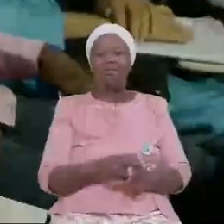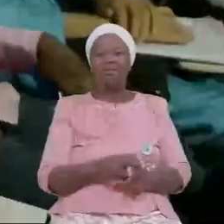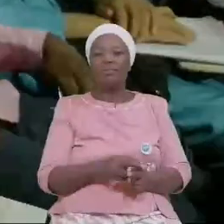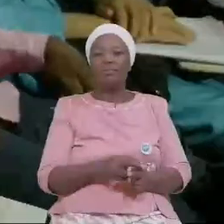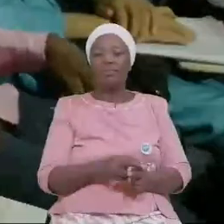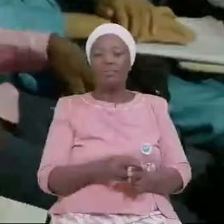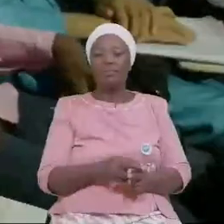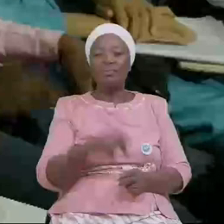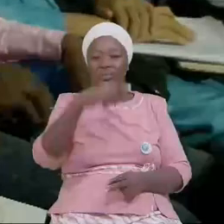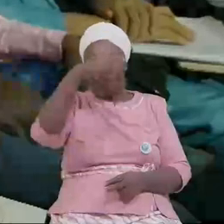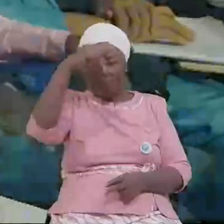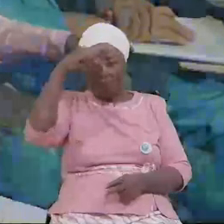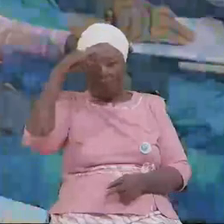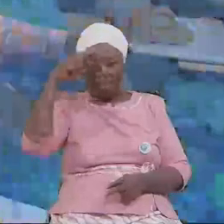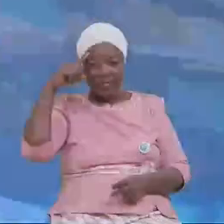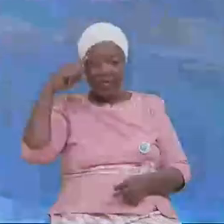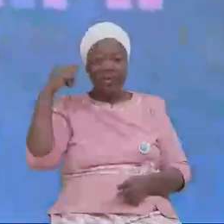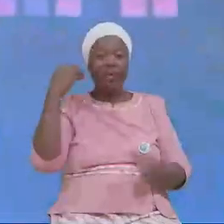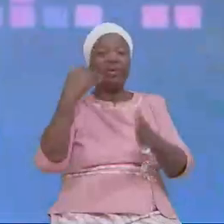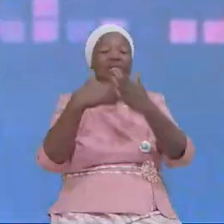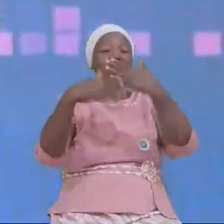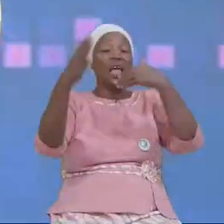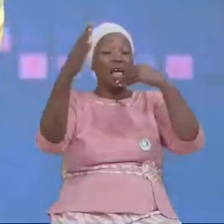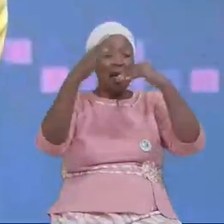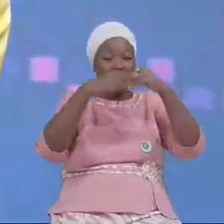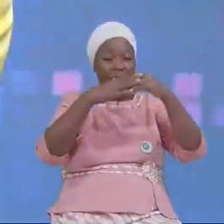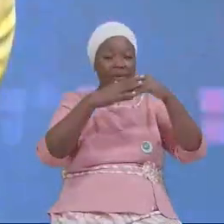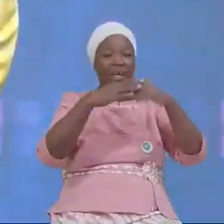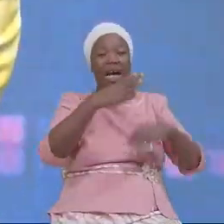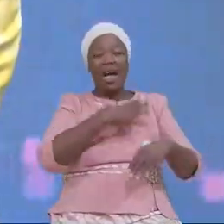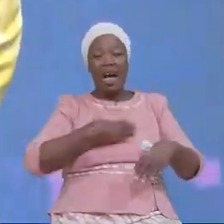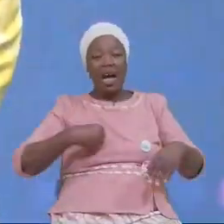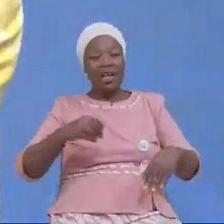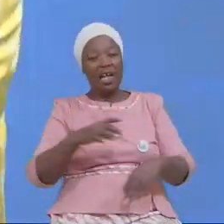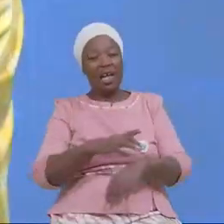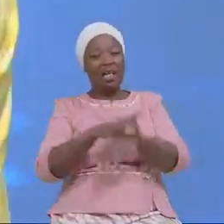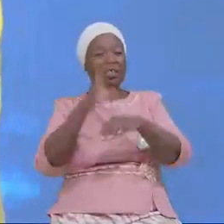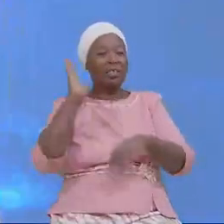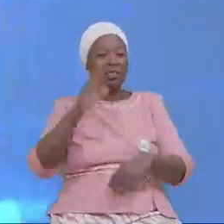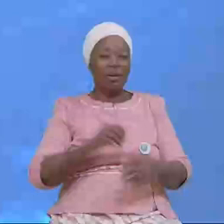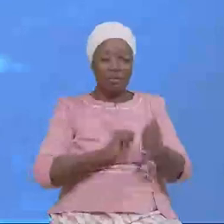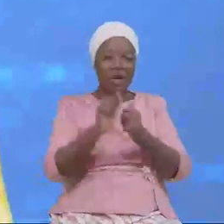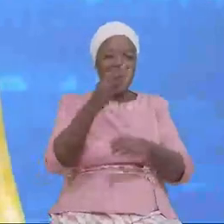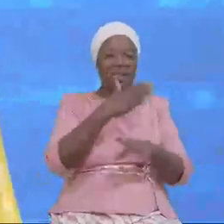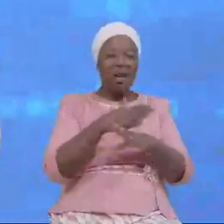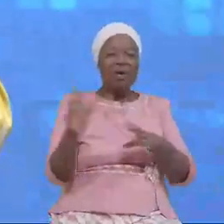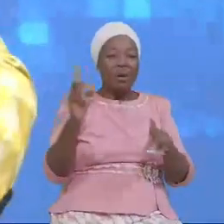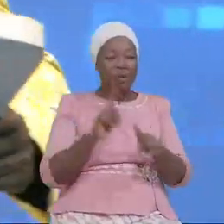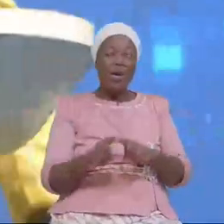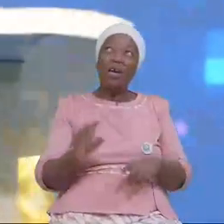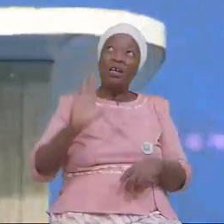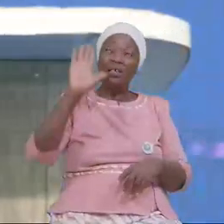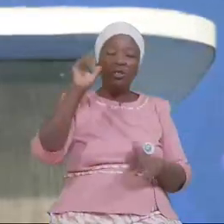Parce que le ciel et la terre passeront, mais ces paroles